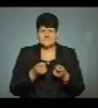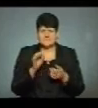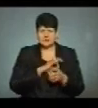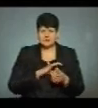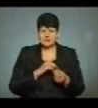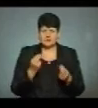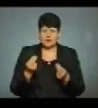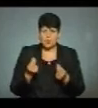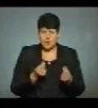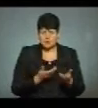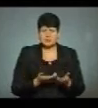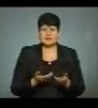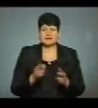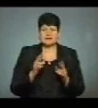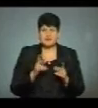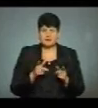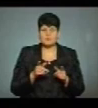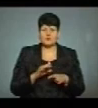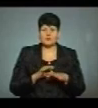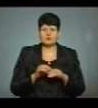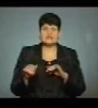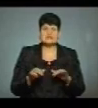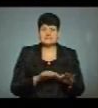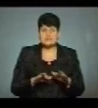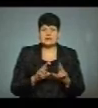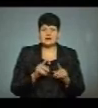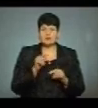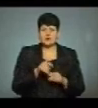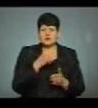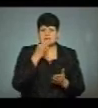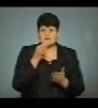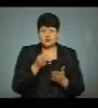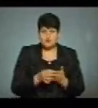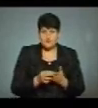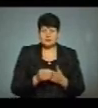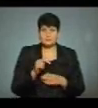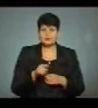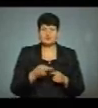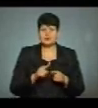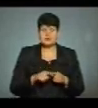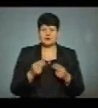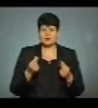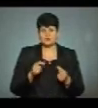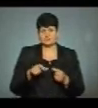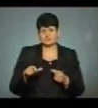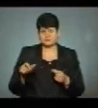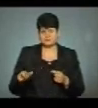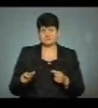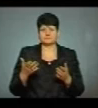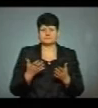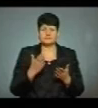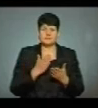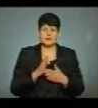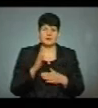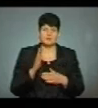кошти, як сам проводити захід і як про нього звітувати, тому що це є кошти громади, за які має